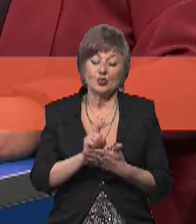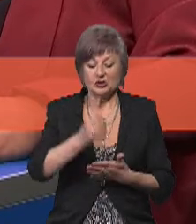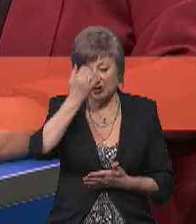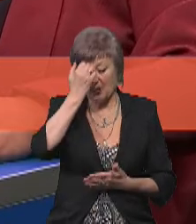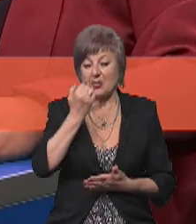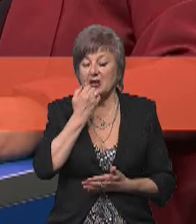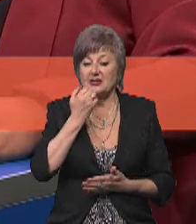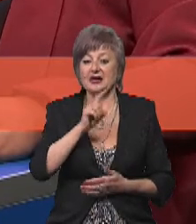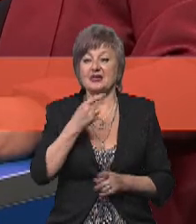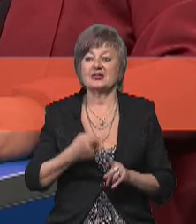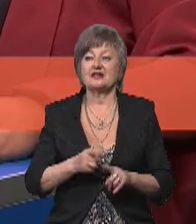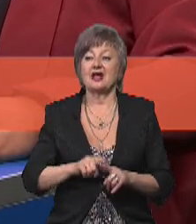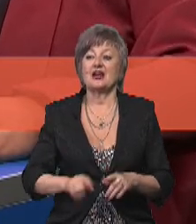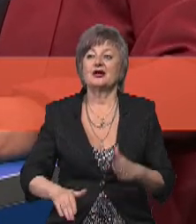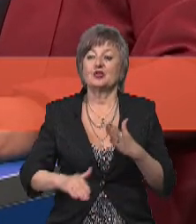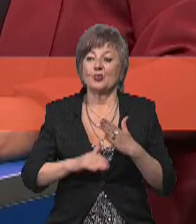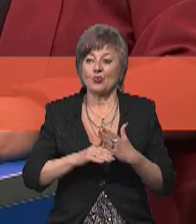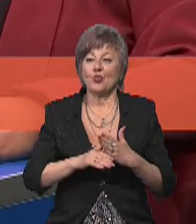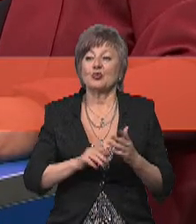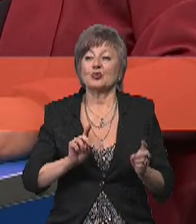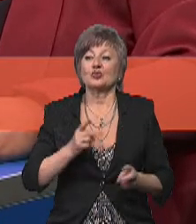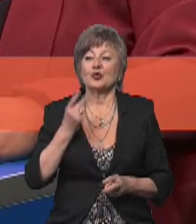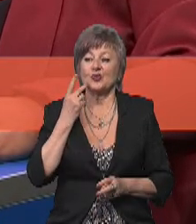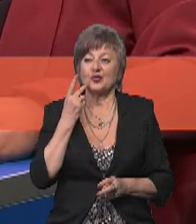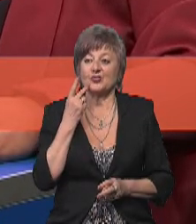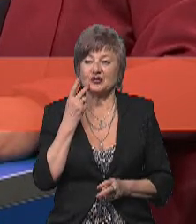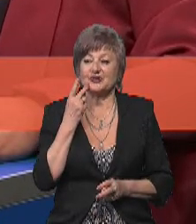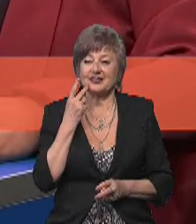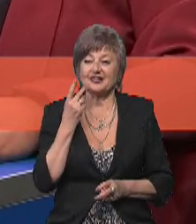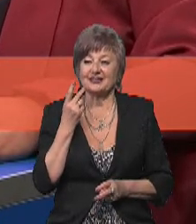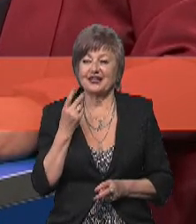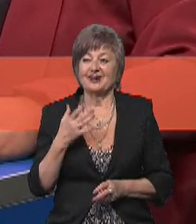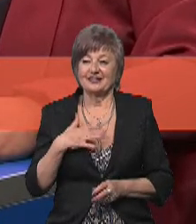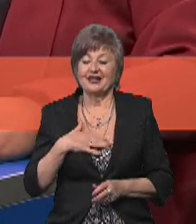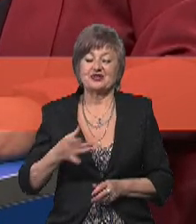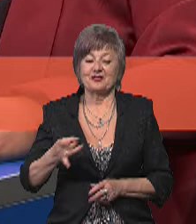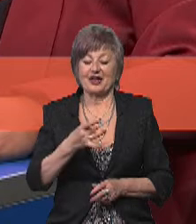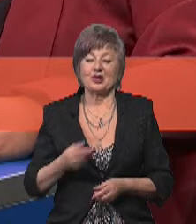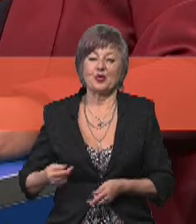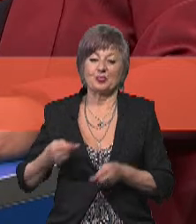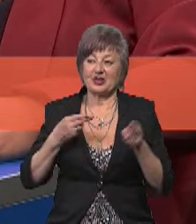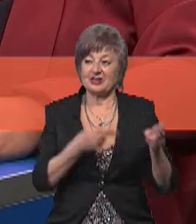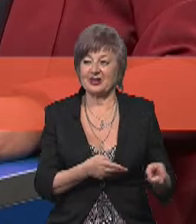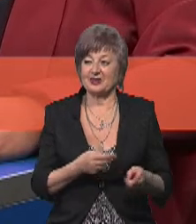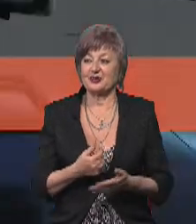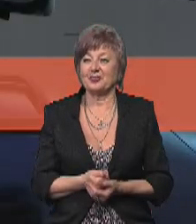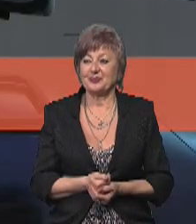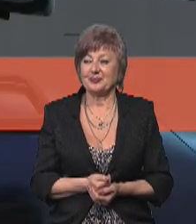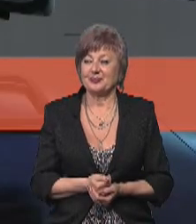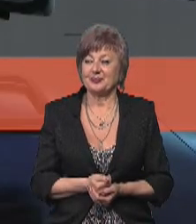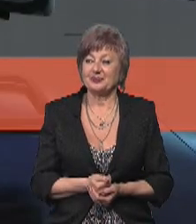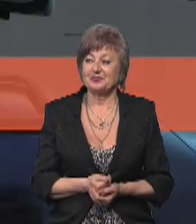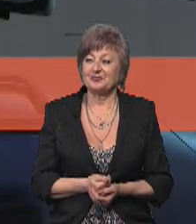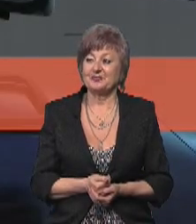за ту помощь и отзывчивость, которую всегда, особенно Вознесеновский район. Ну, це приємно чути, мабуть,